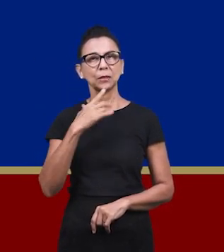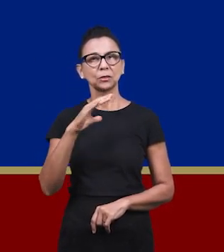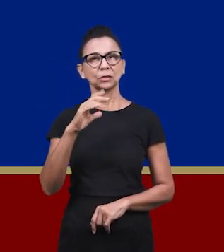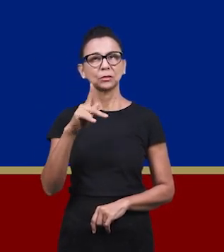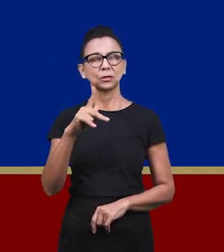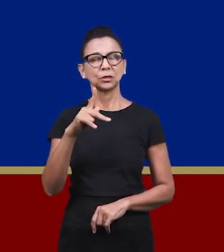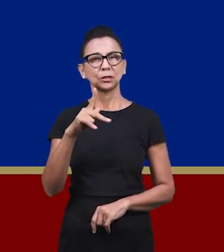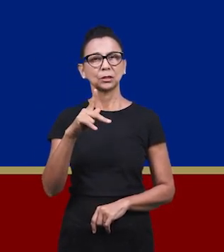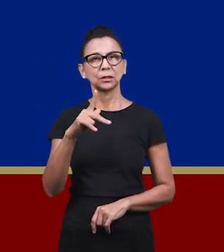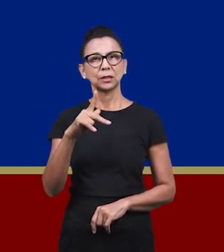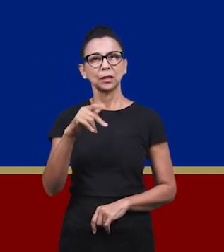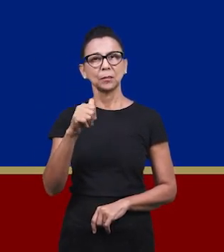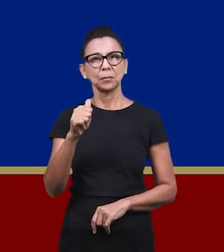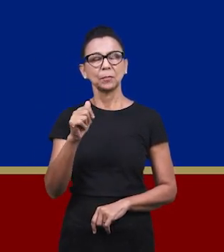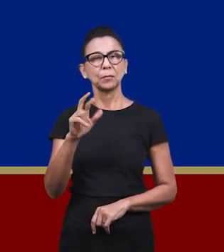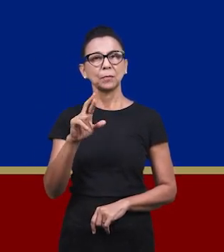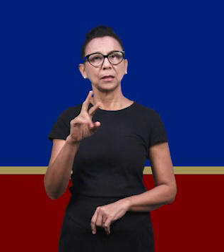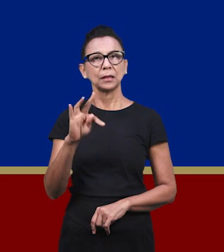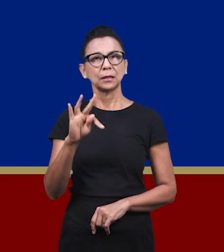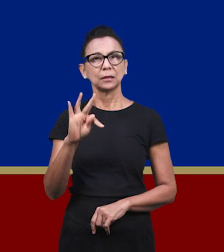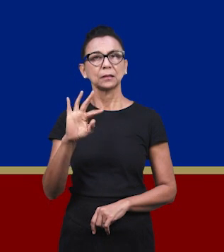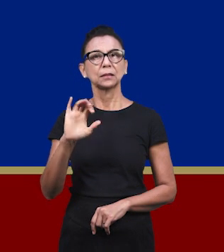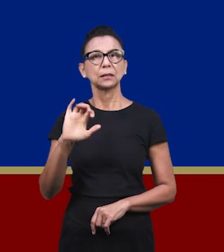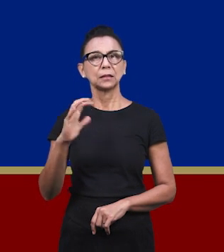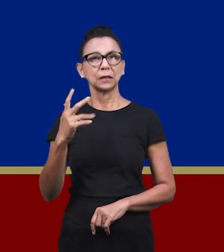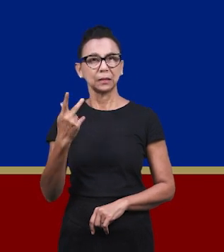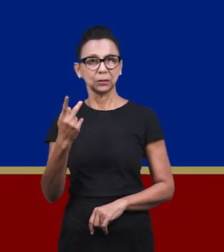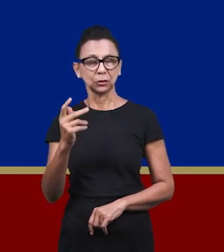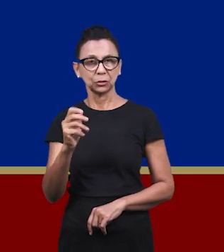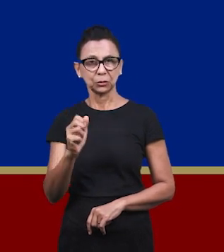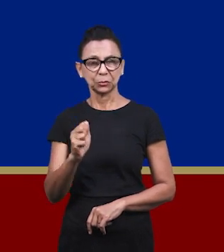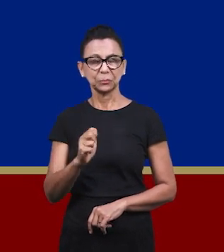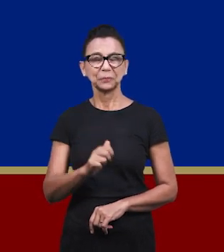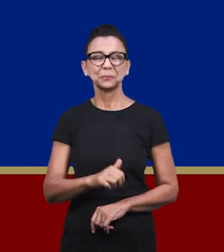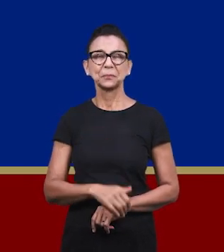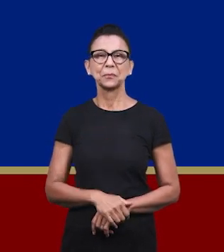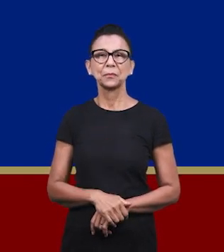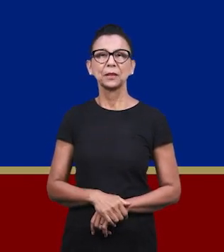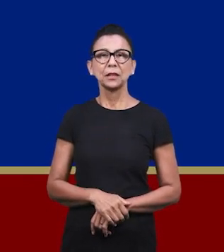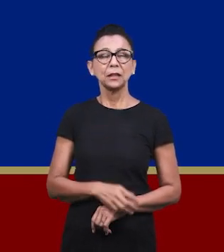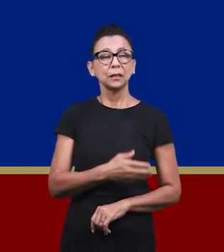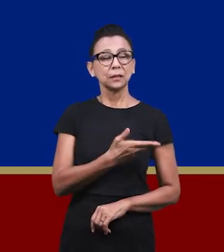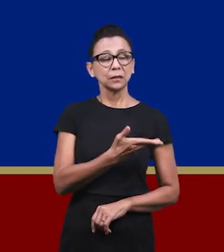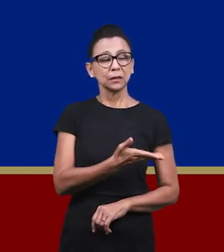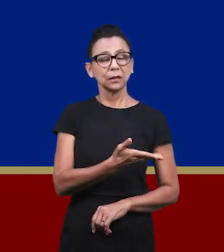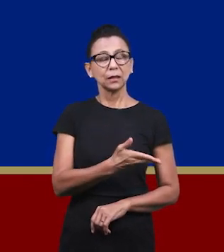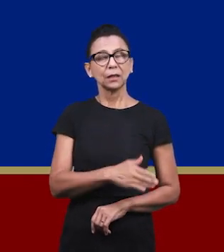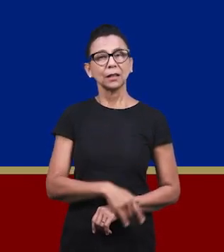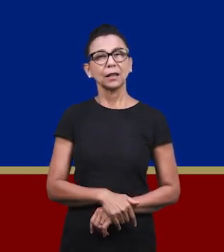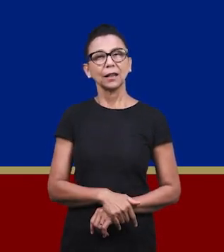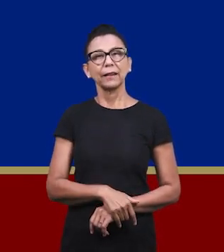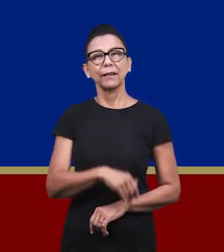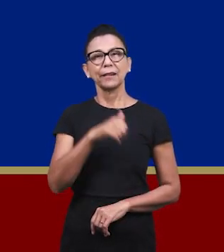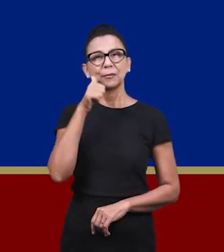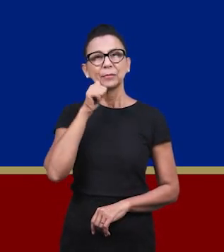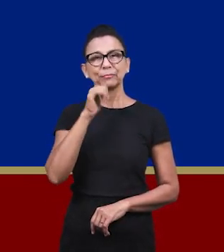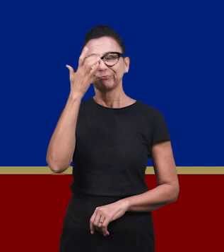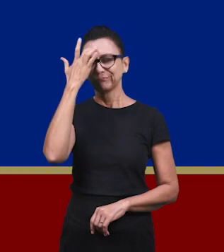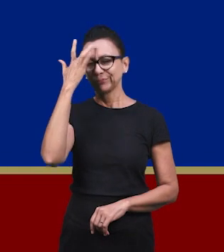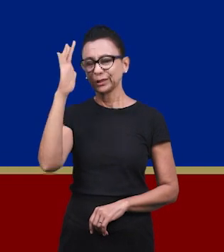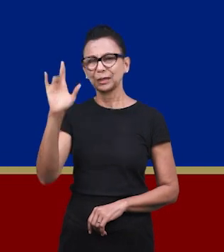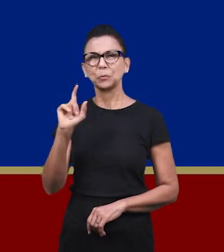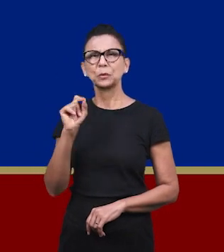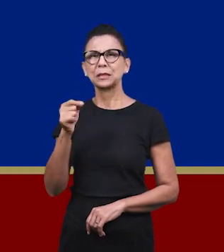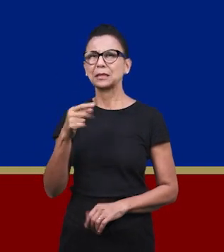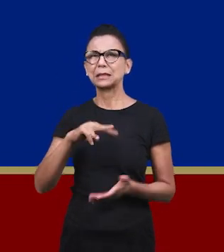parlait, jusqu'à ce que Jésus lui a donné l'eau de la vie, et elle s'est révélée à elle.